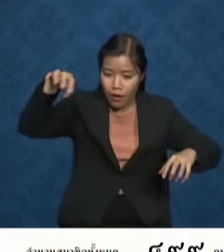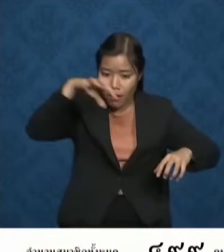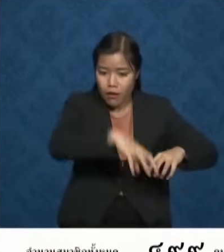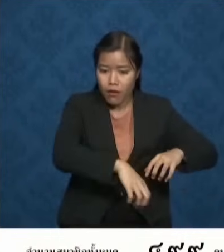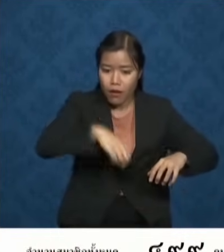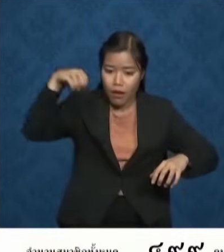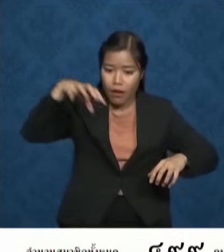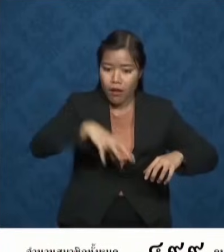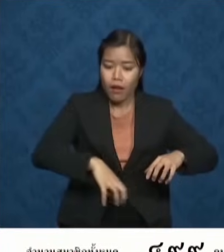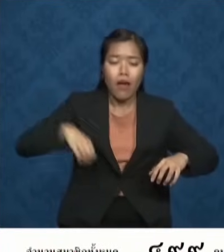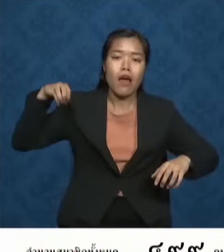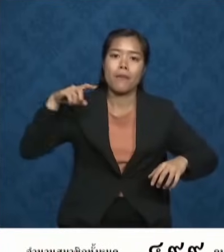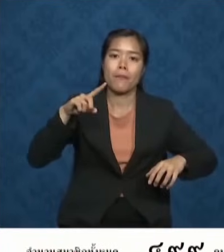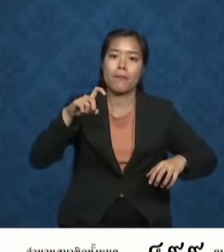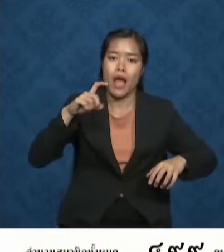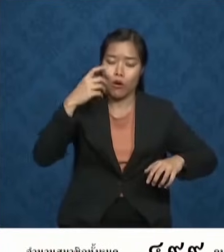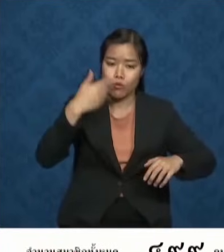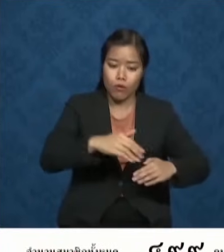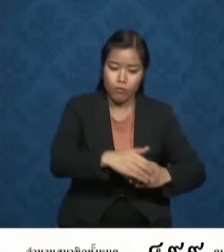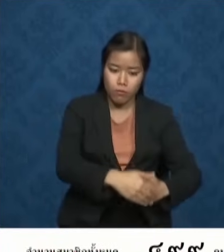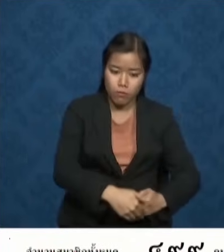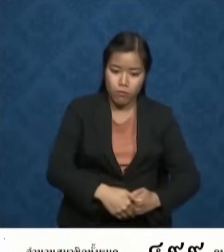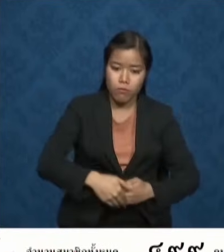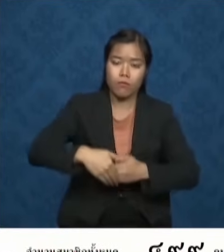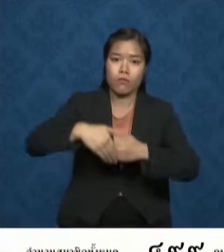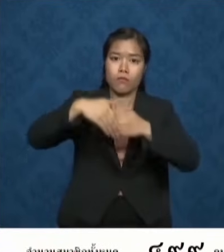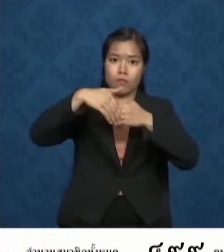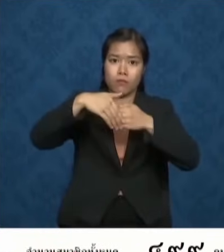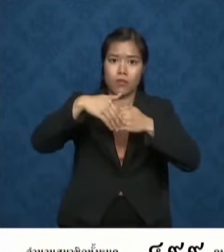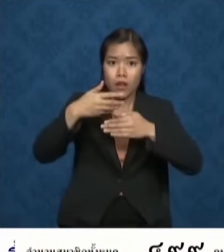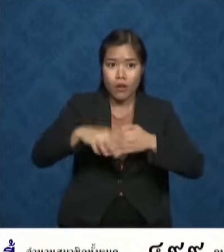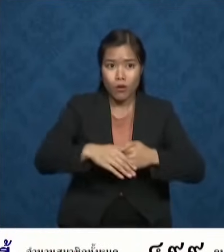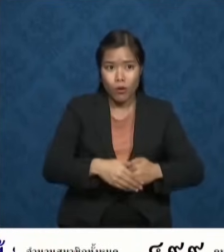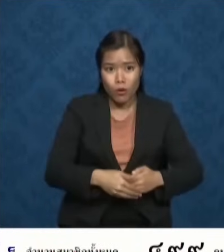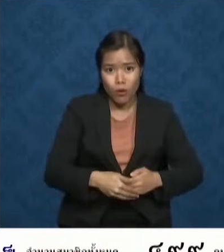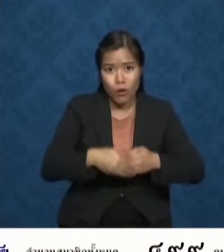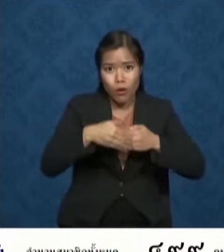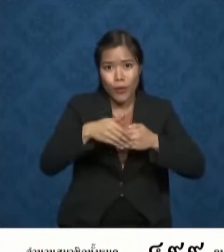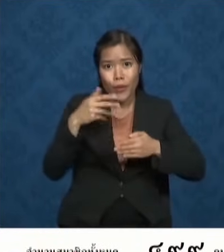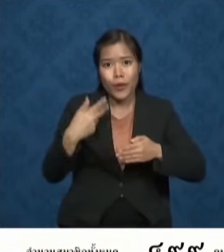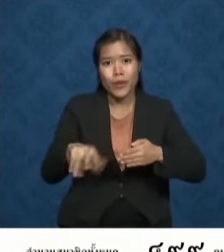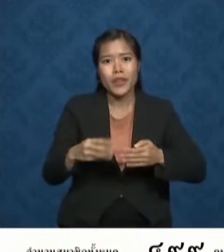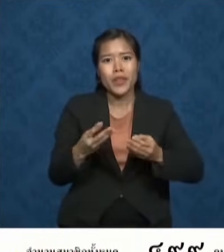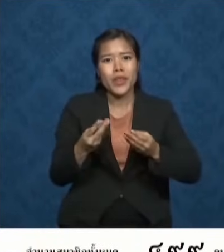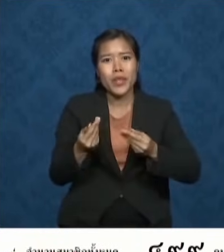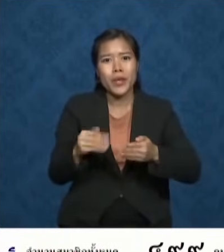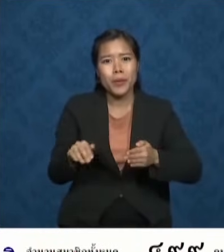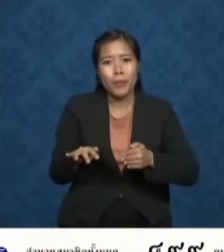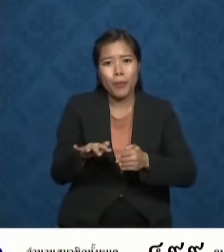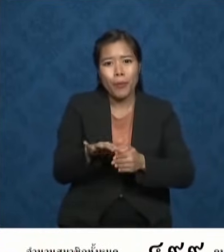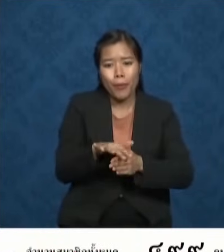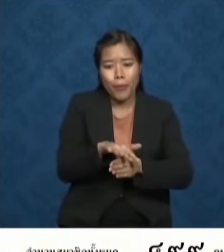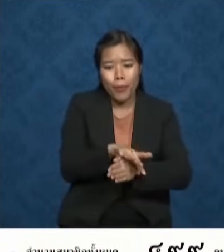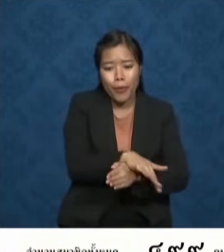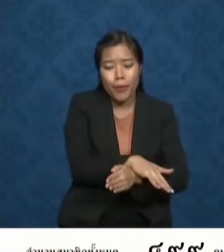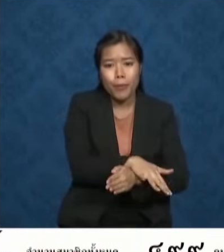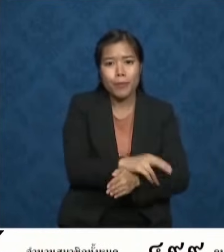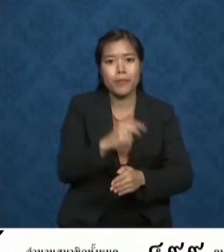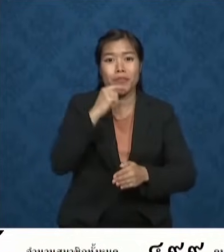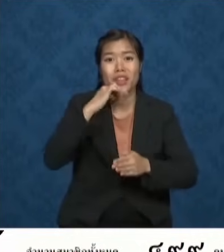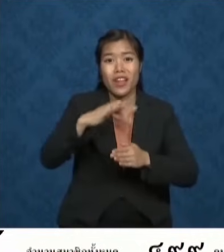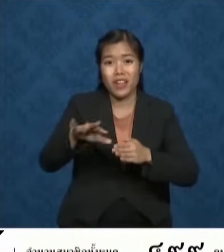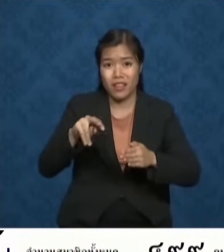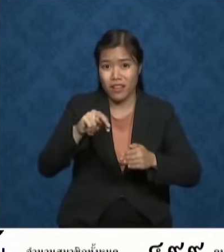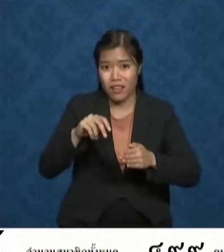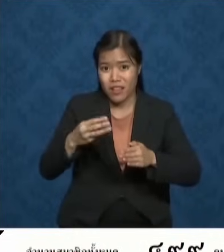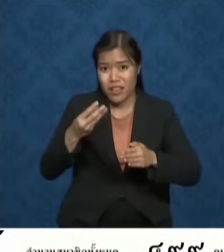ได้พิสูจน์กันหาหลักฐานกันทีนี้จะเอาขึ้นมาทั้งลำได้ก็โคลนมันท่วมอยู่นี่โคลนทะเลมันก็ท่วมอะไรก็ท่ว